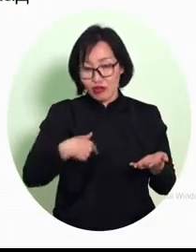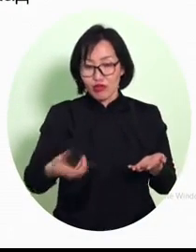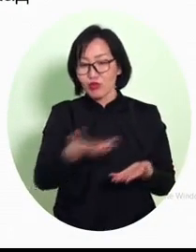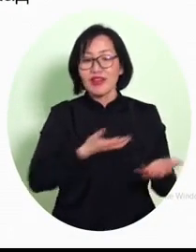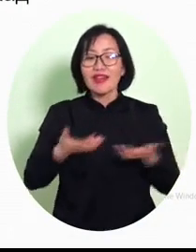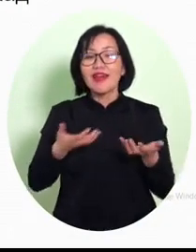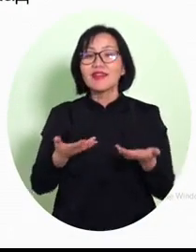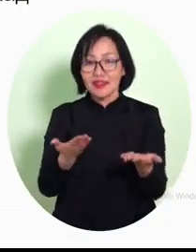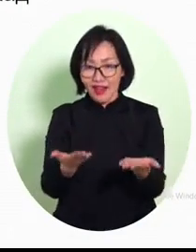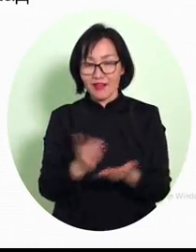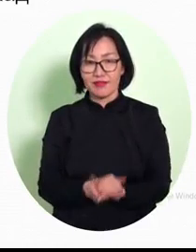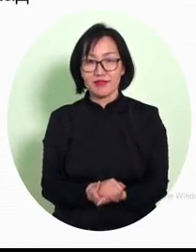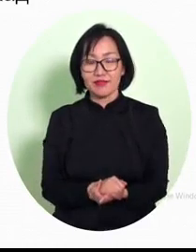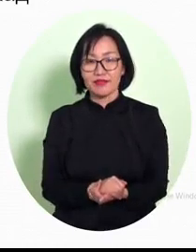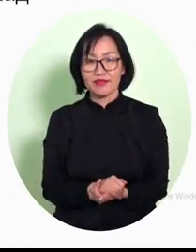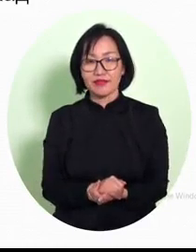цөмөрөө ярилцъя.